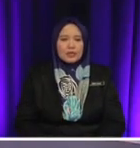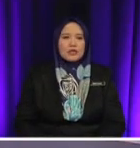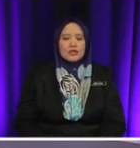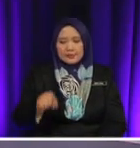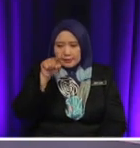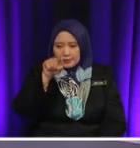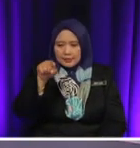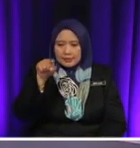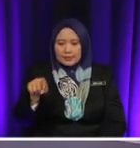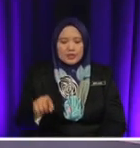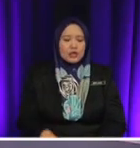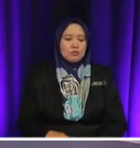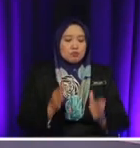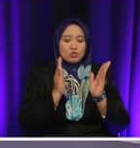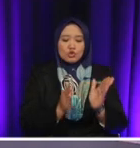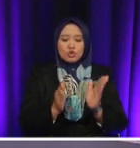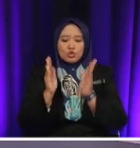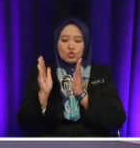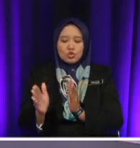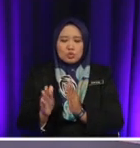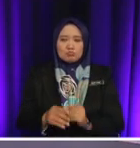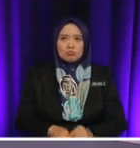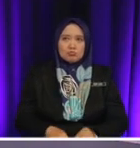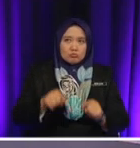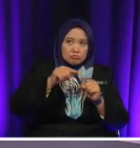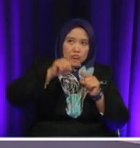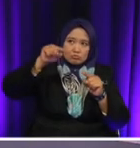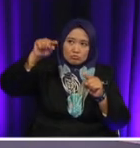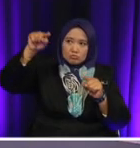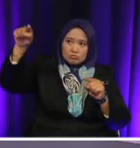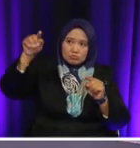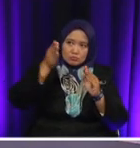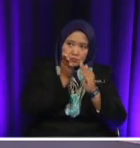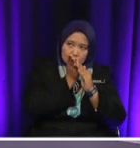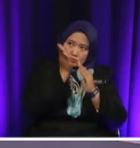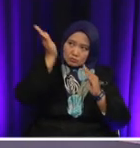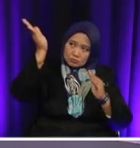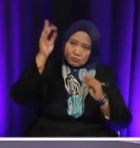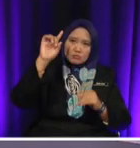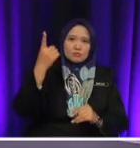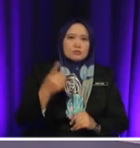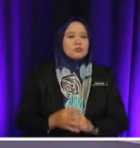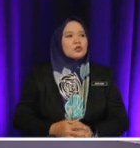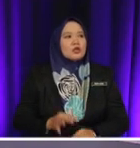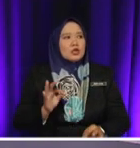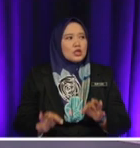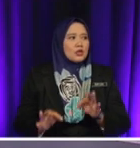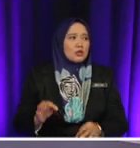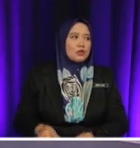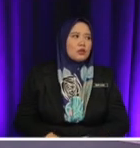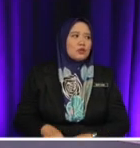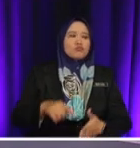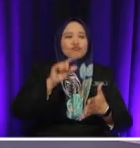menaik so itu adalah graf bagi graf gaya lurus graf lengkung biasanya dia akan membengkok